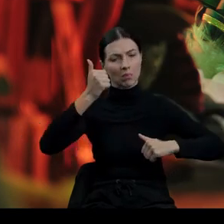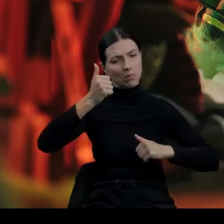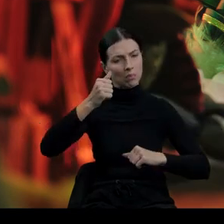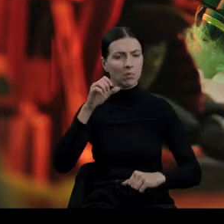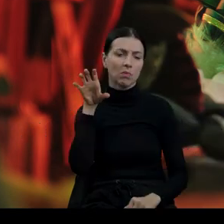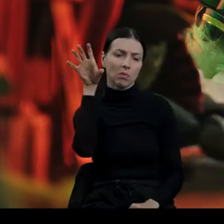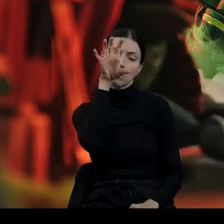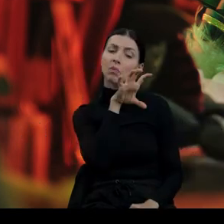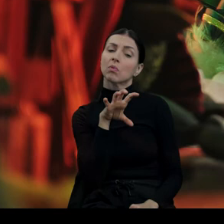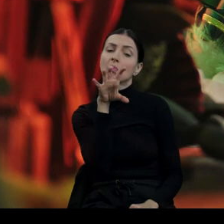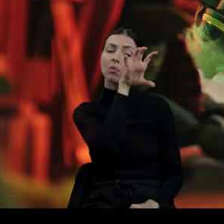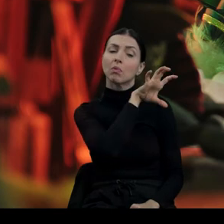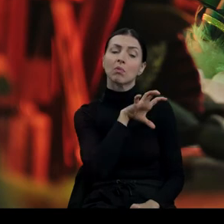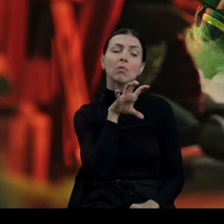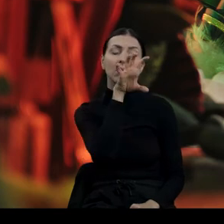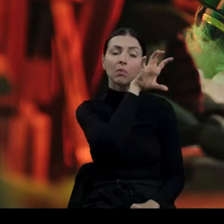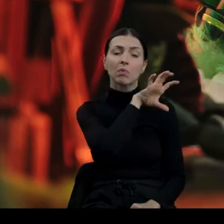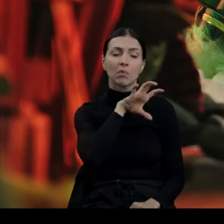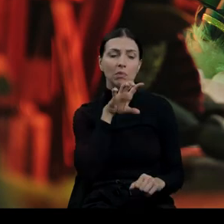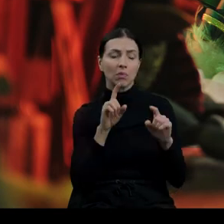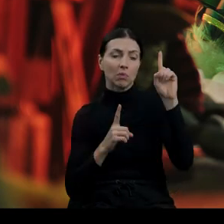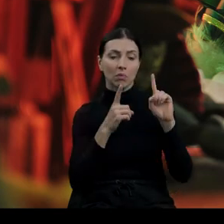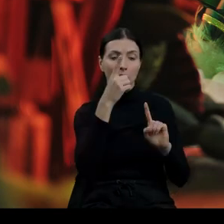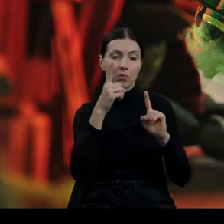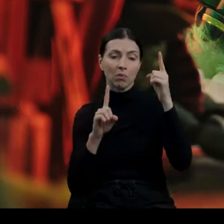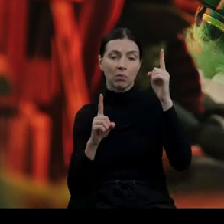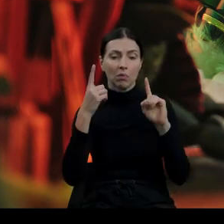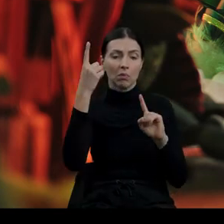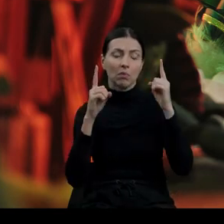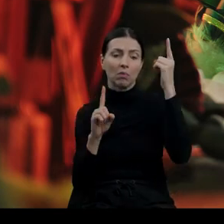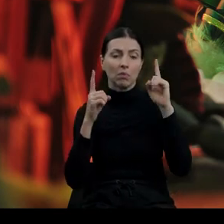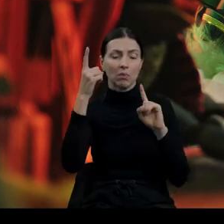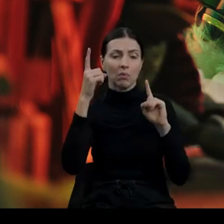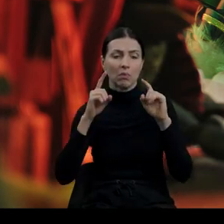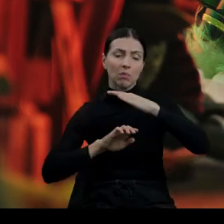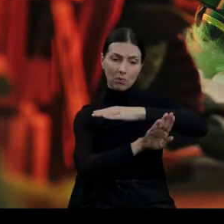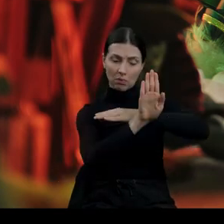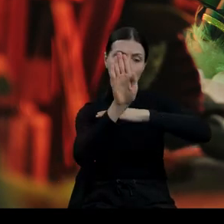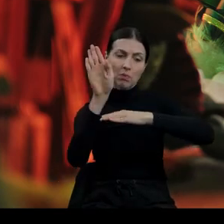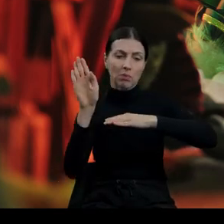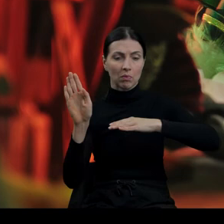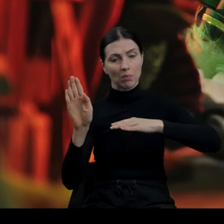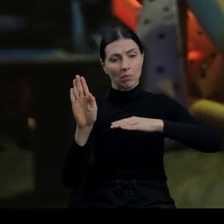w piwnicy lalek, tylko ogląda na scenie zrobione przedstawienie